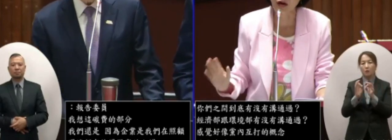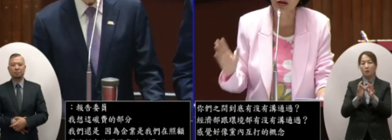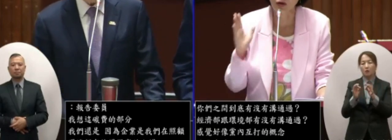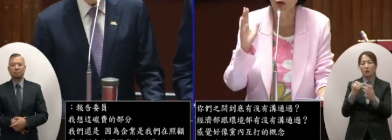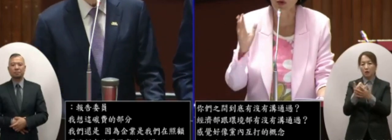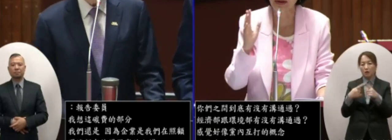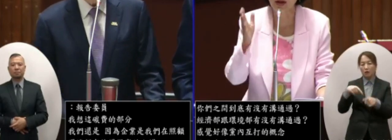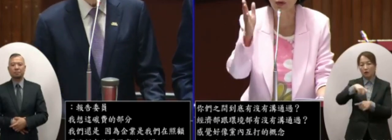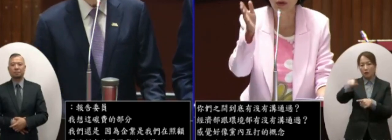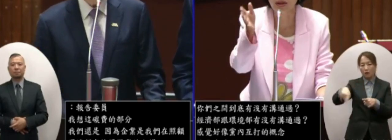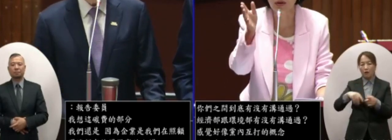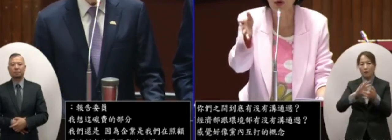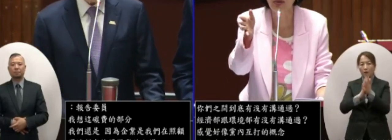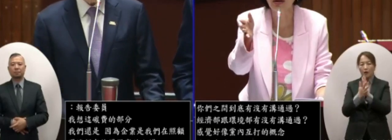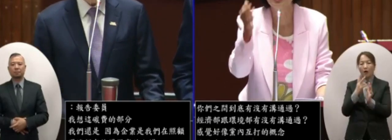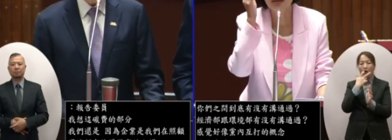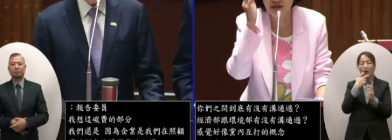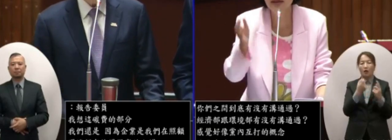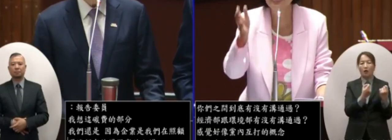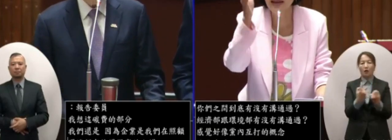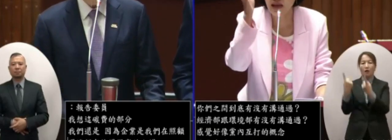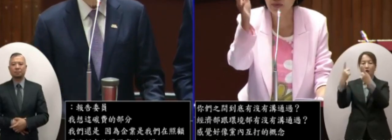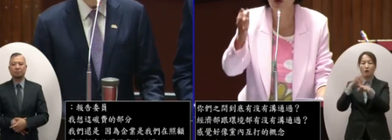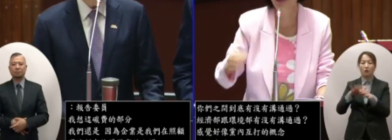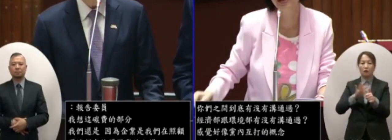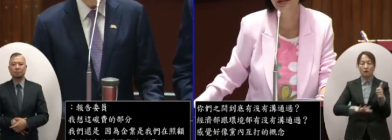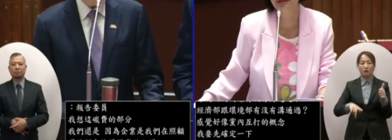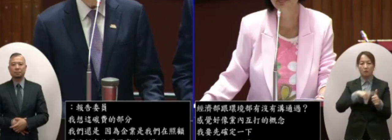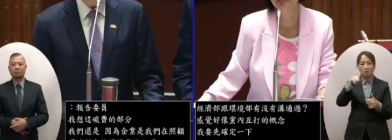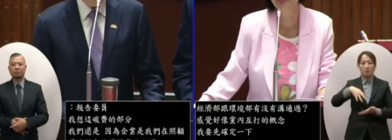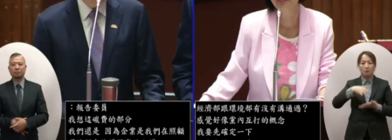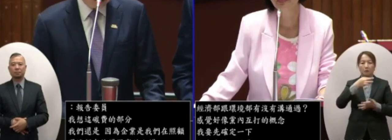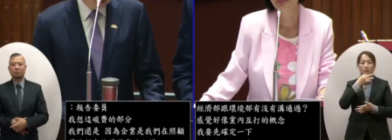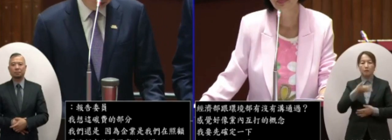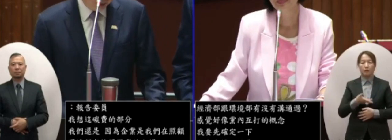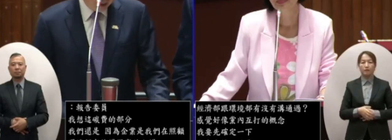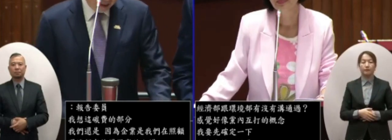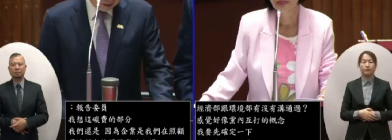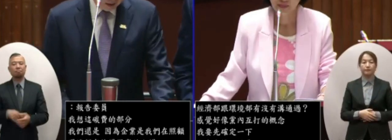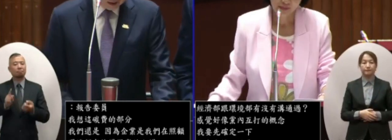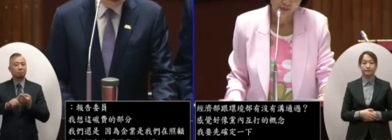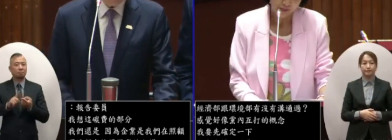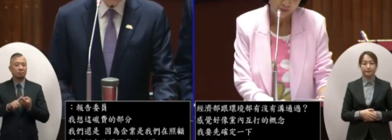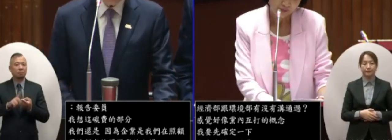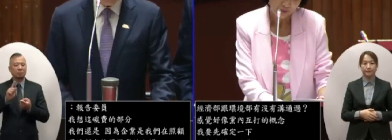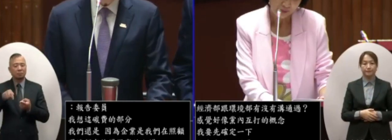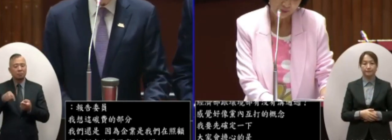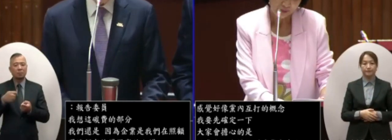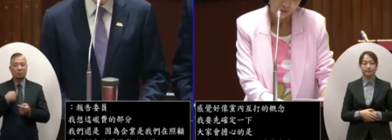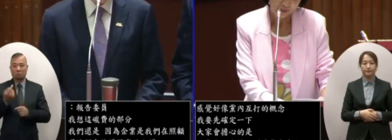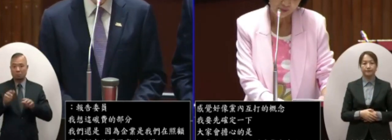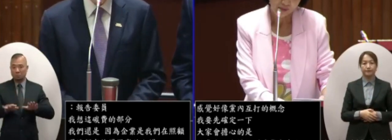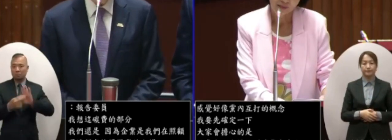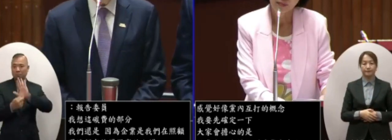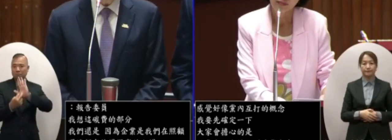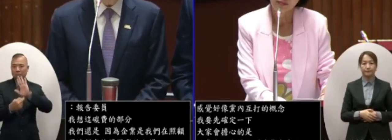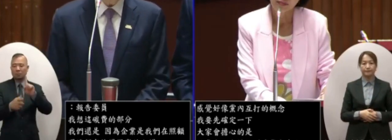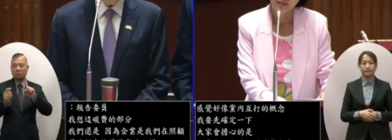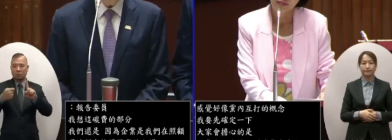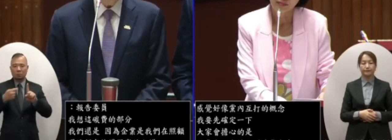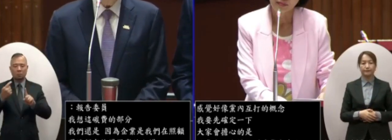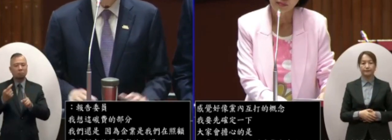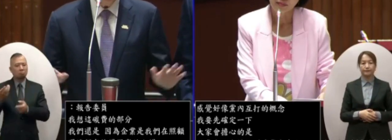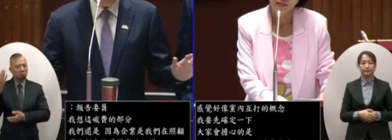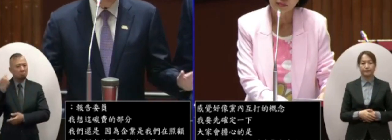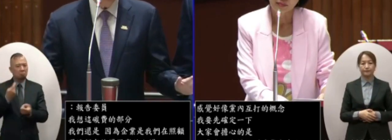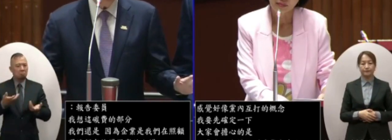的绿色通膨。其实这是大家比较关切的。 是的，委员，当然经过数次的沟通，两个部